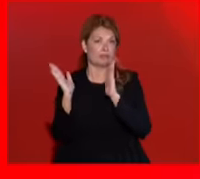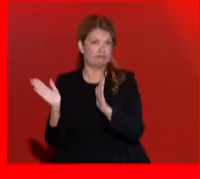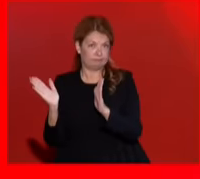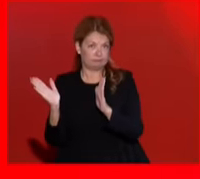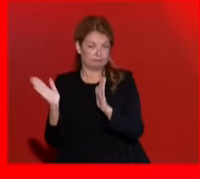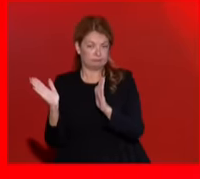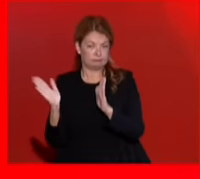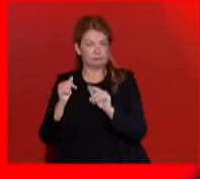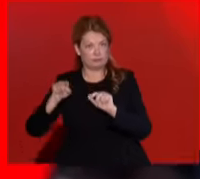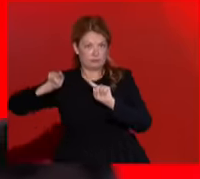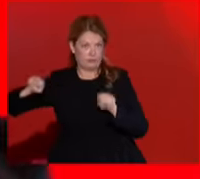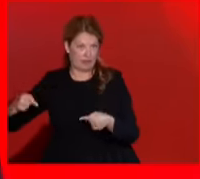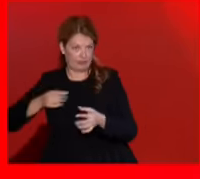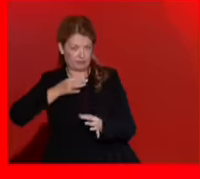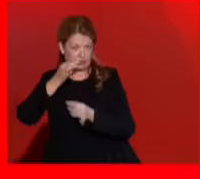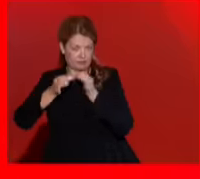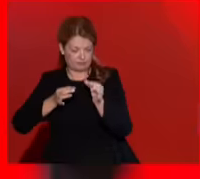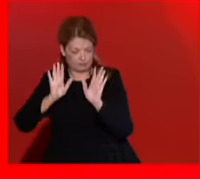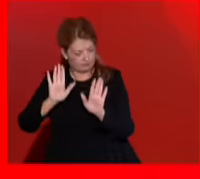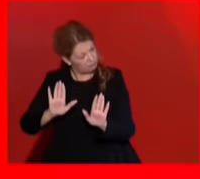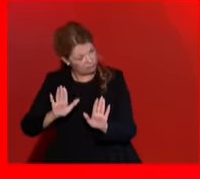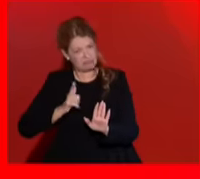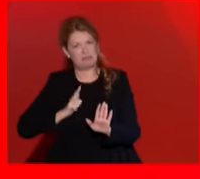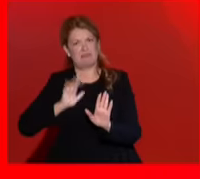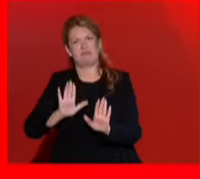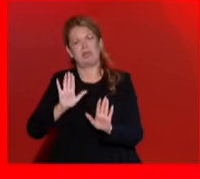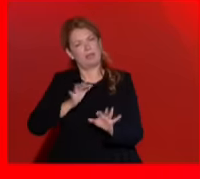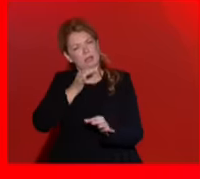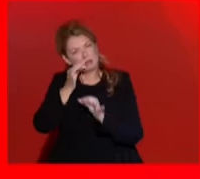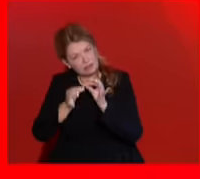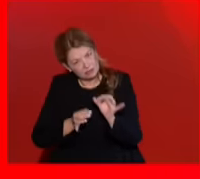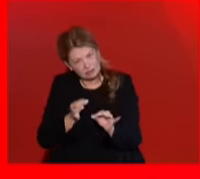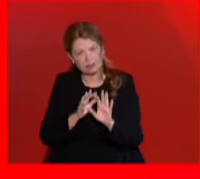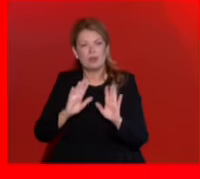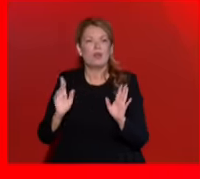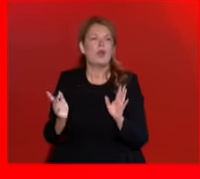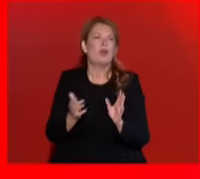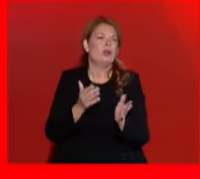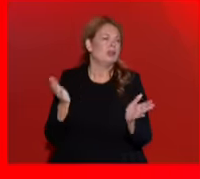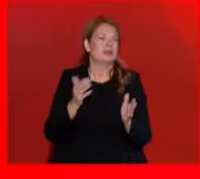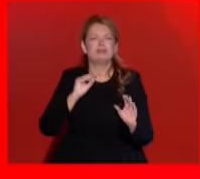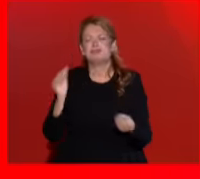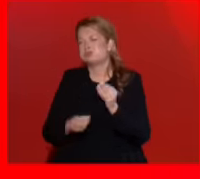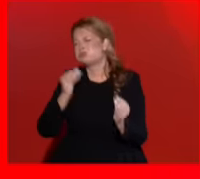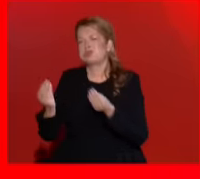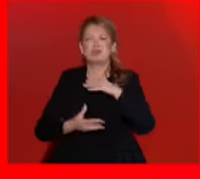θα κάνω μόνο μια παρένθεση, ακούστε, έχουμε προλάβει όλοι και έχουμε ζήσει εντάσεις.